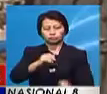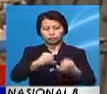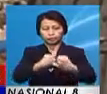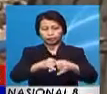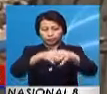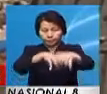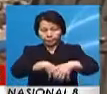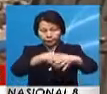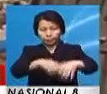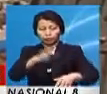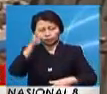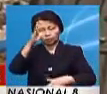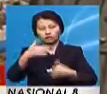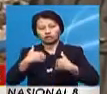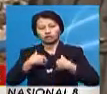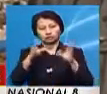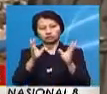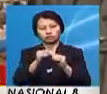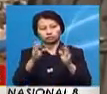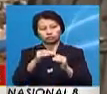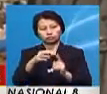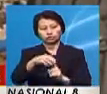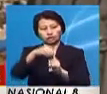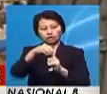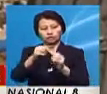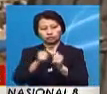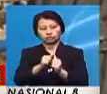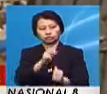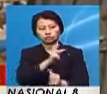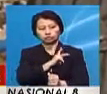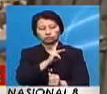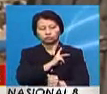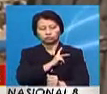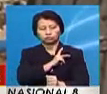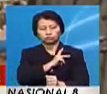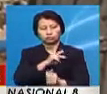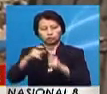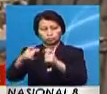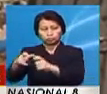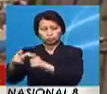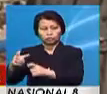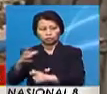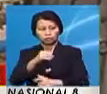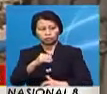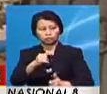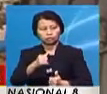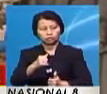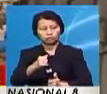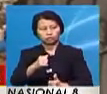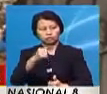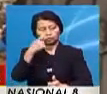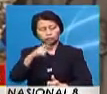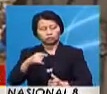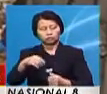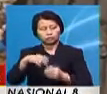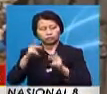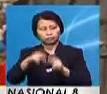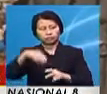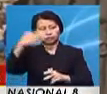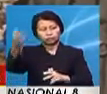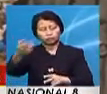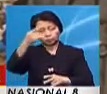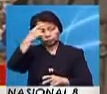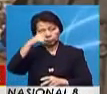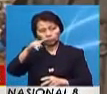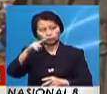mengadakan mesyuarat khas bersama dengan ketua-ketua blok dan juga pihak teknikal seperti JPS lah, untuk